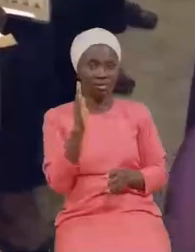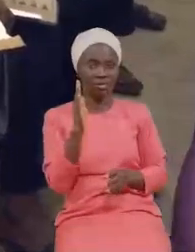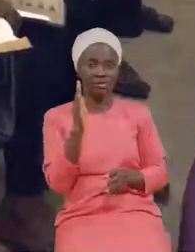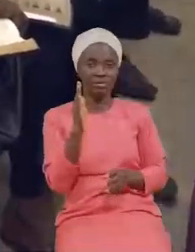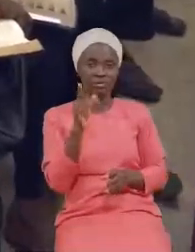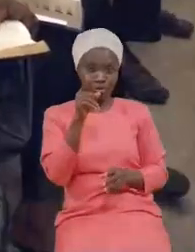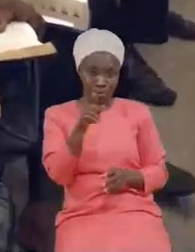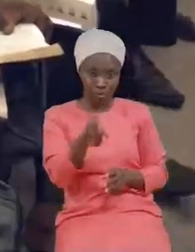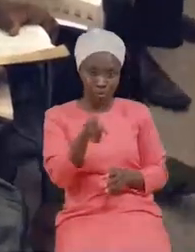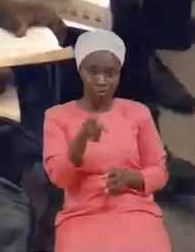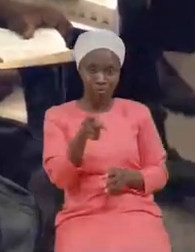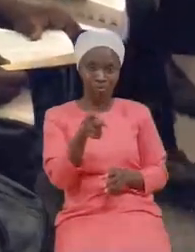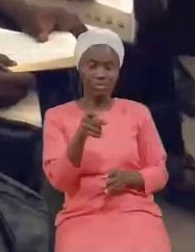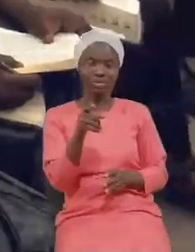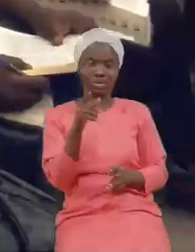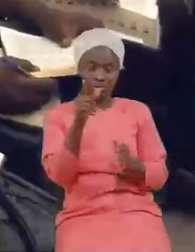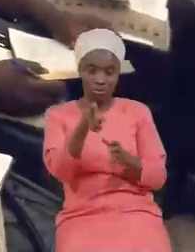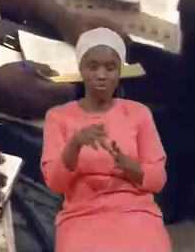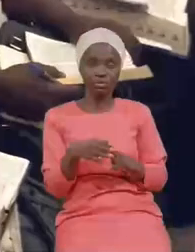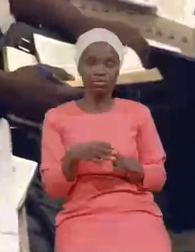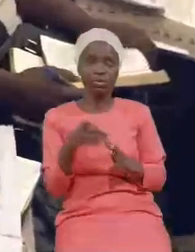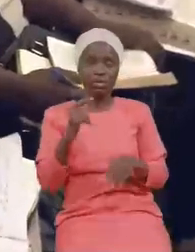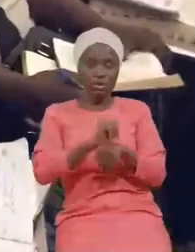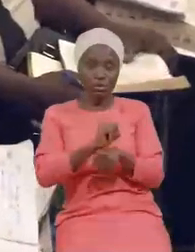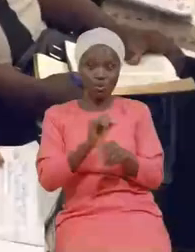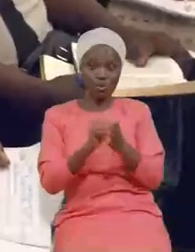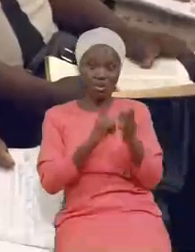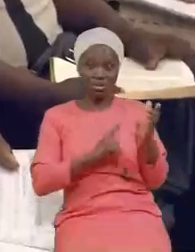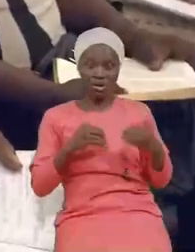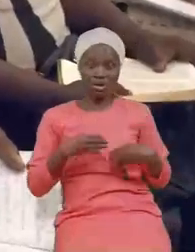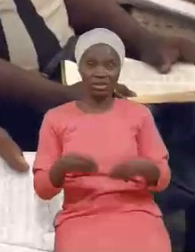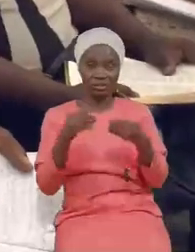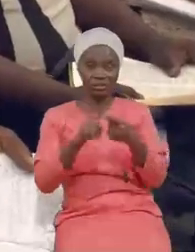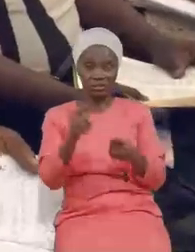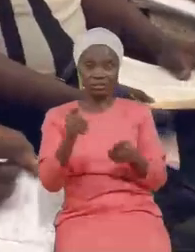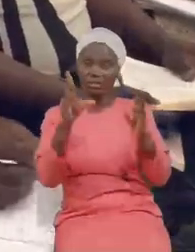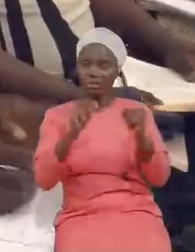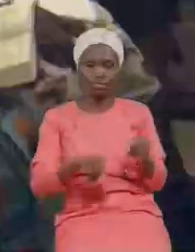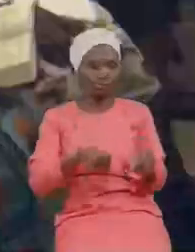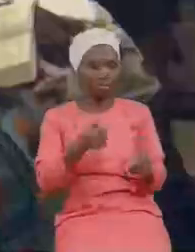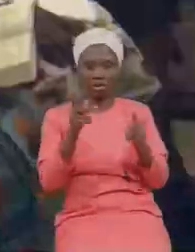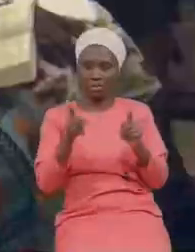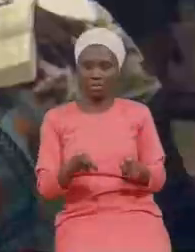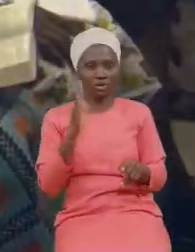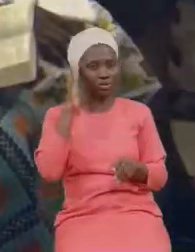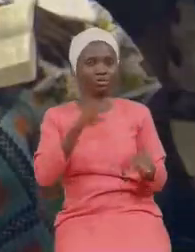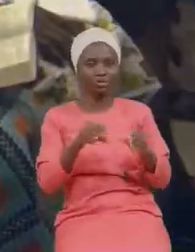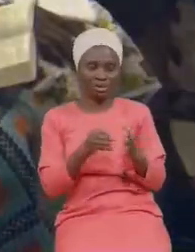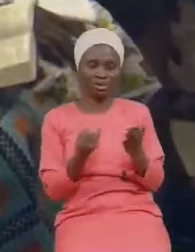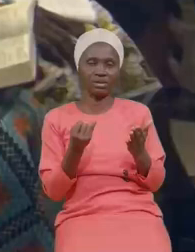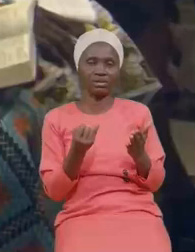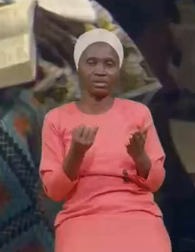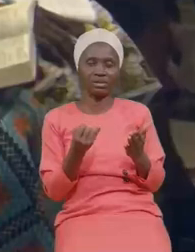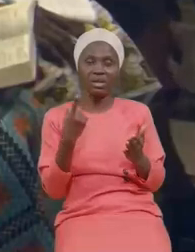tu c'est toi c'est toi qui mettra c'est toi l'oeuvre que le Seigneur t'a donné personne ne la fera